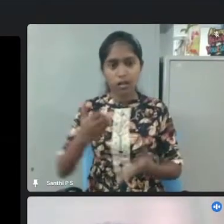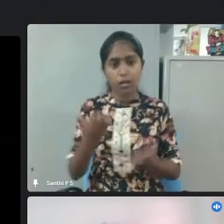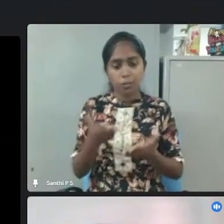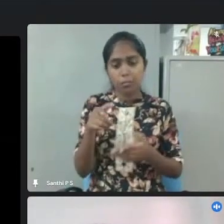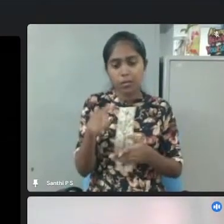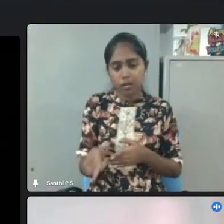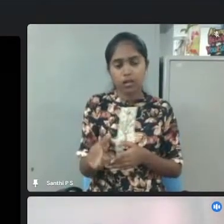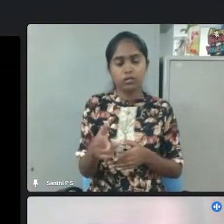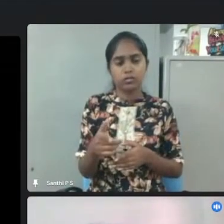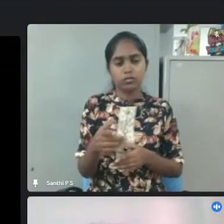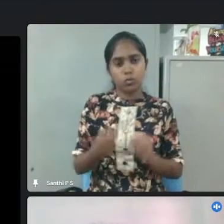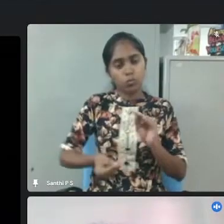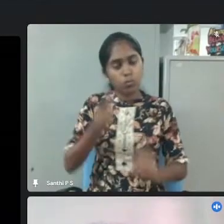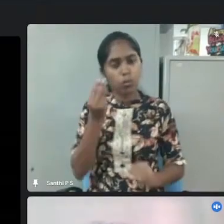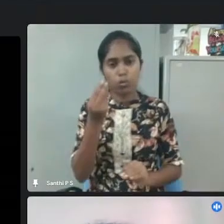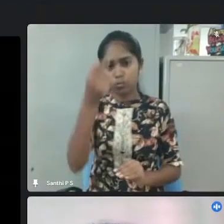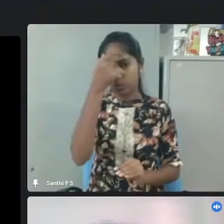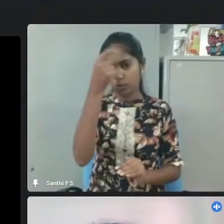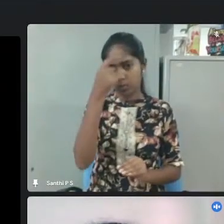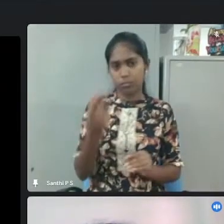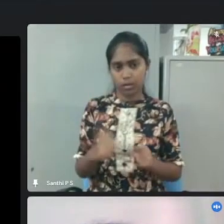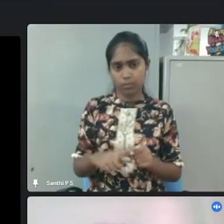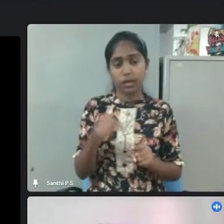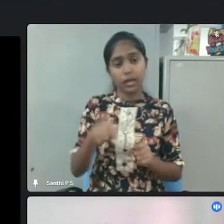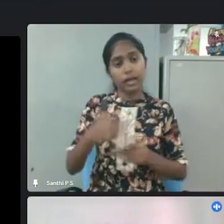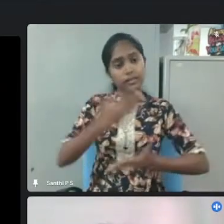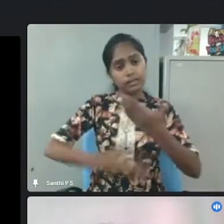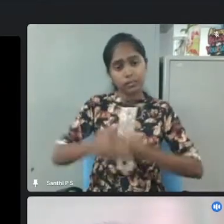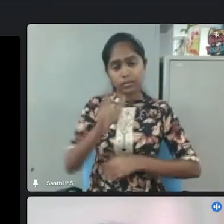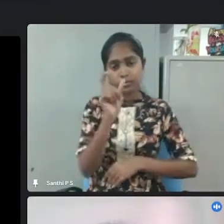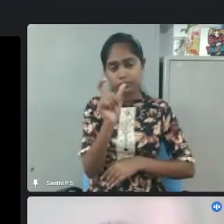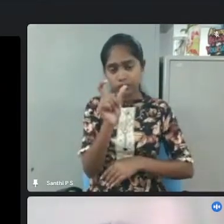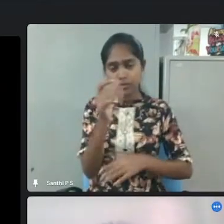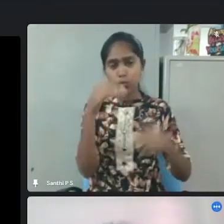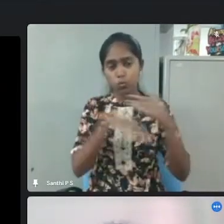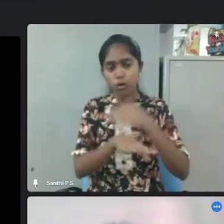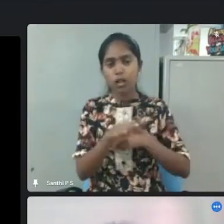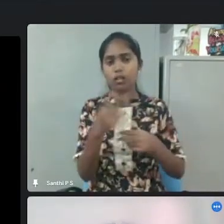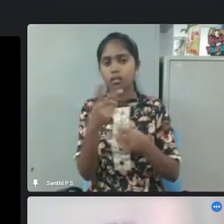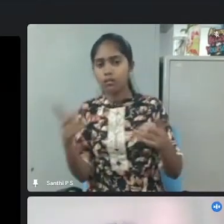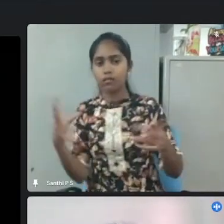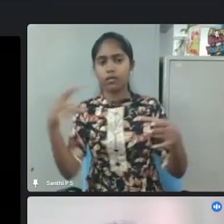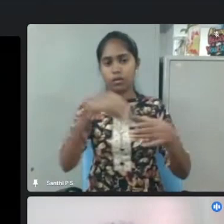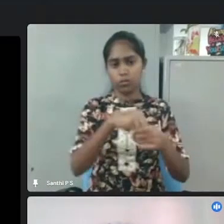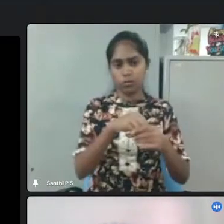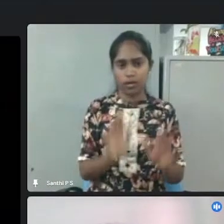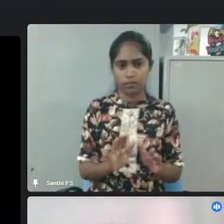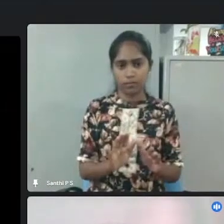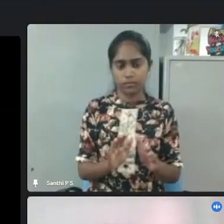ഉണ്ടാവാറുണ്ട്. ഇതെല്ലാം ഈ ഭിന്നശേഷി എന്ന ഒറ്റ വാക്കിനുള്ളിൽ നമ്മൾ ഇതിനെല്ലാം പെടുത്തുകയാണ്.